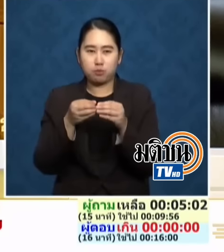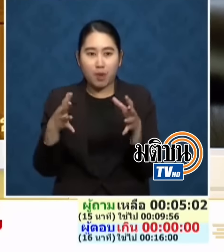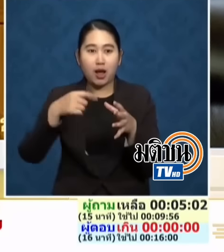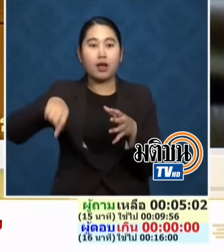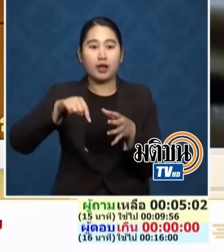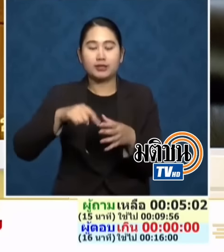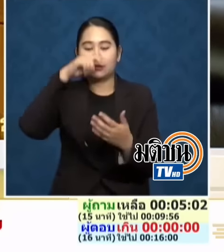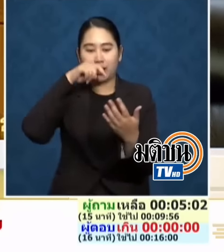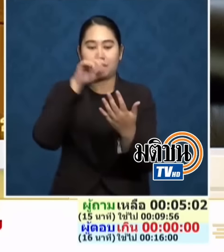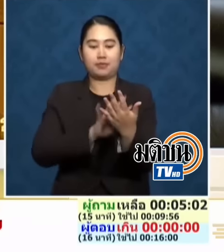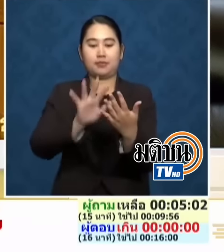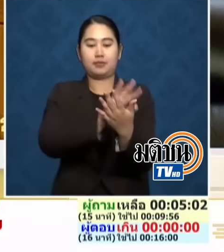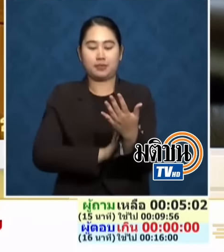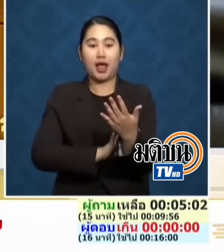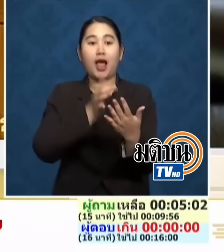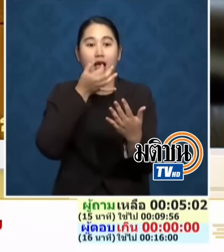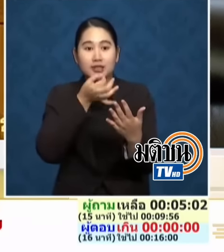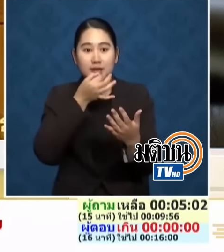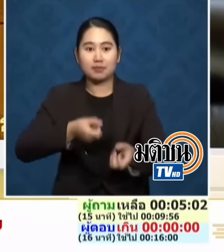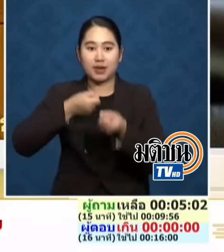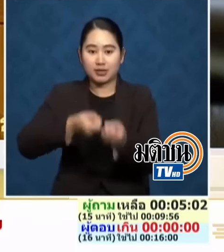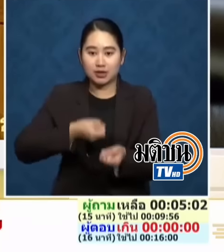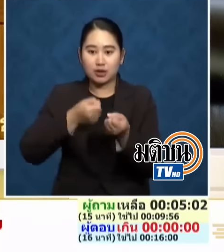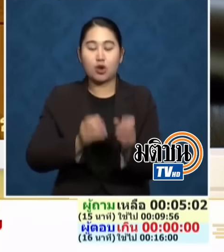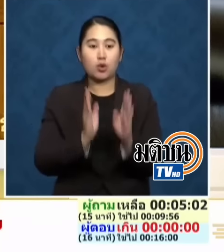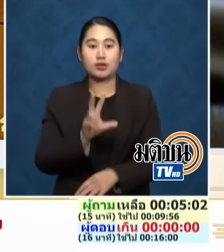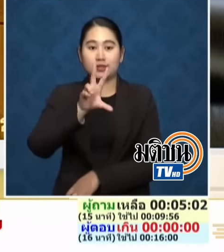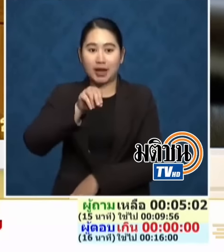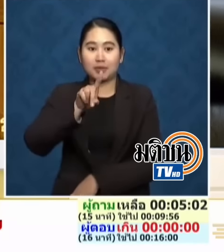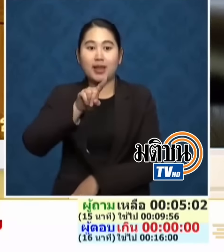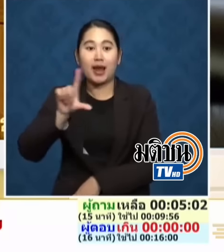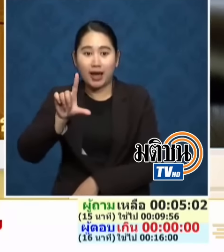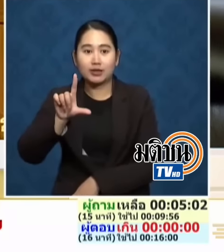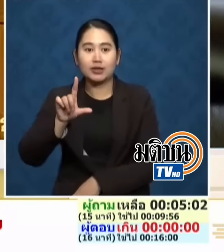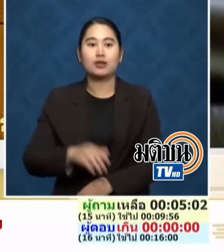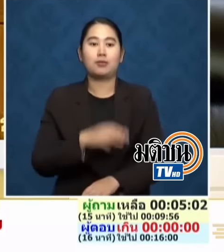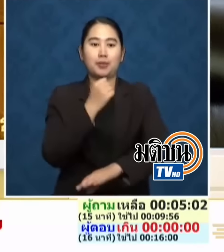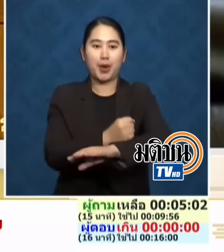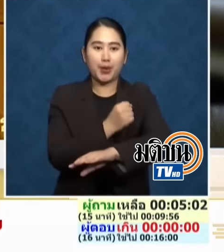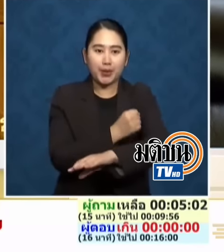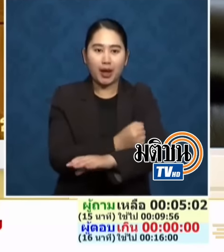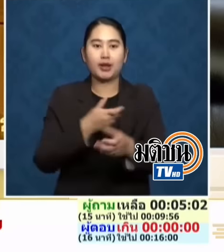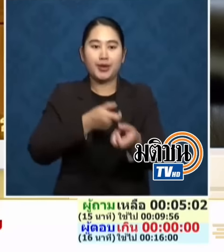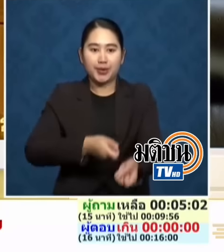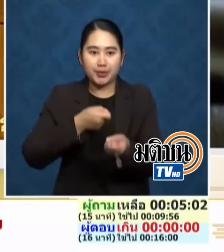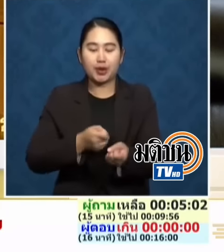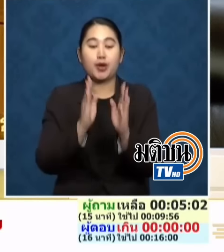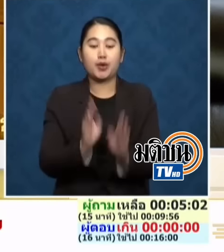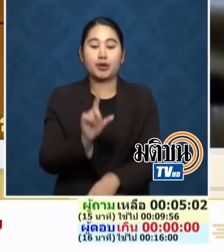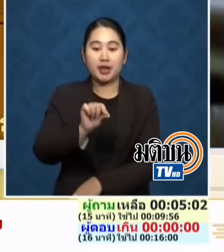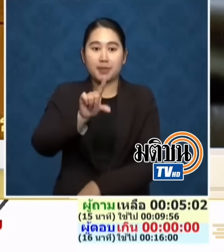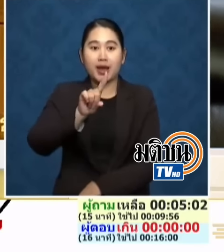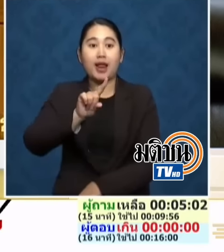คนส่นให่ของประเทศไทยนะครับพี่นเกษตกรรรรรรรรรรรรรรรรรรรรรรรรรรรรรรรรรรรร